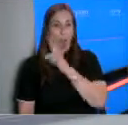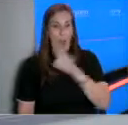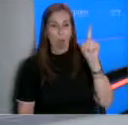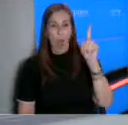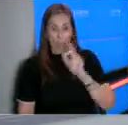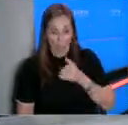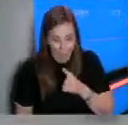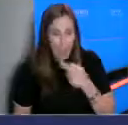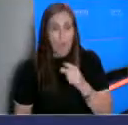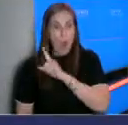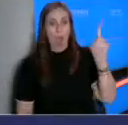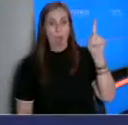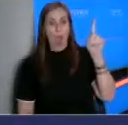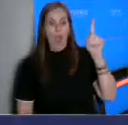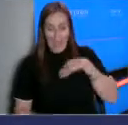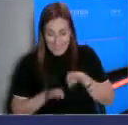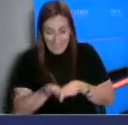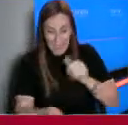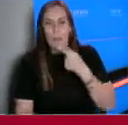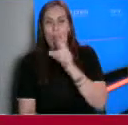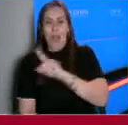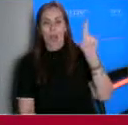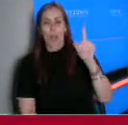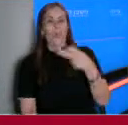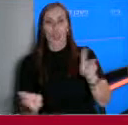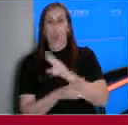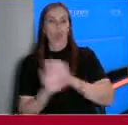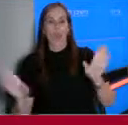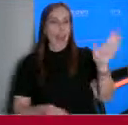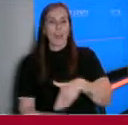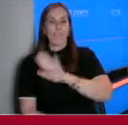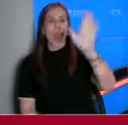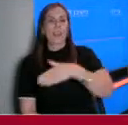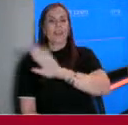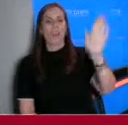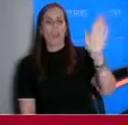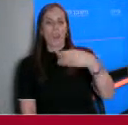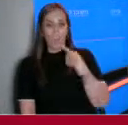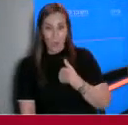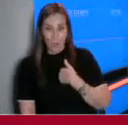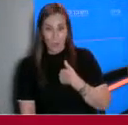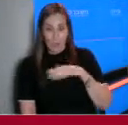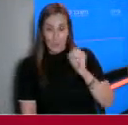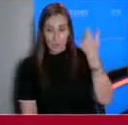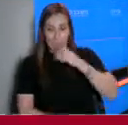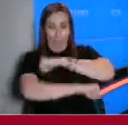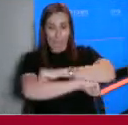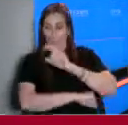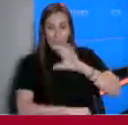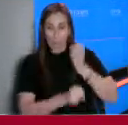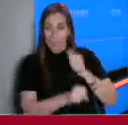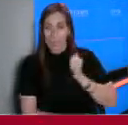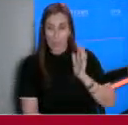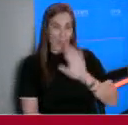איך שנכנסתי... בכלל לא נתנו לך לעבור. צו ראשון סירוב, אתה לא יכול להיות. אל תבוא. אל תבוא. אל תשחרר אותנו. ואם לא היה רפוא, לא הייתי עושה צבא.